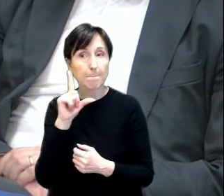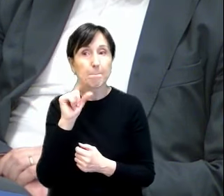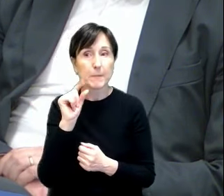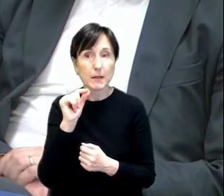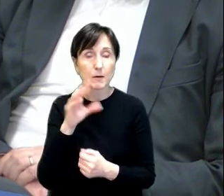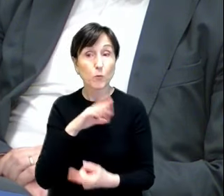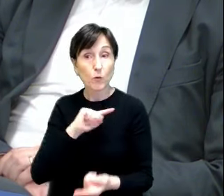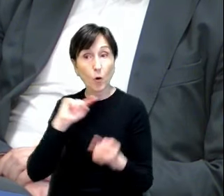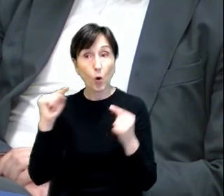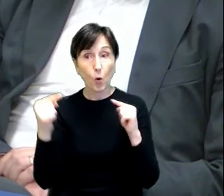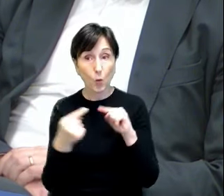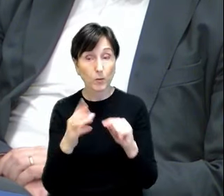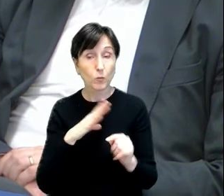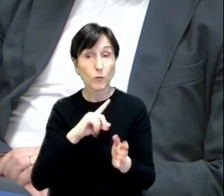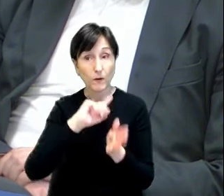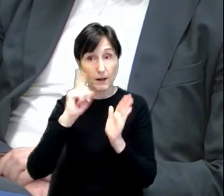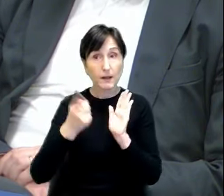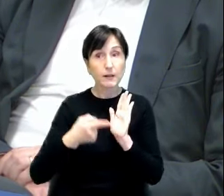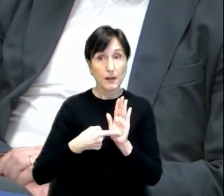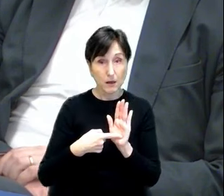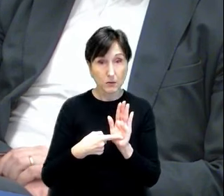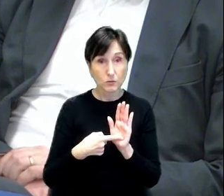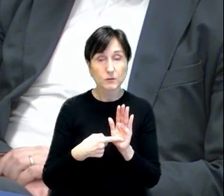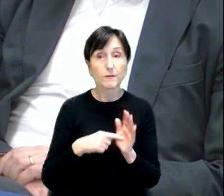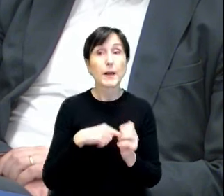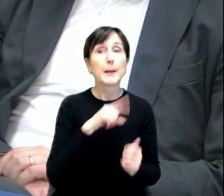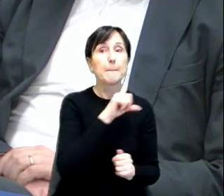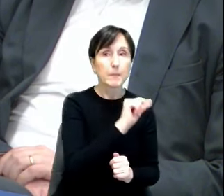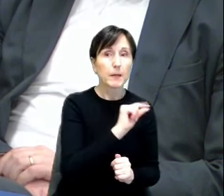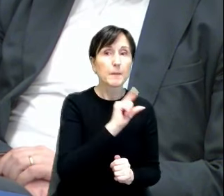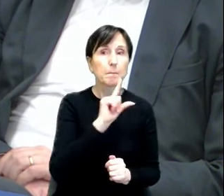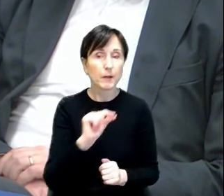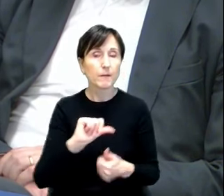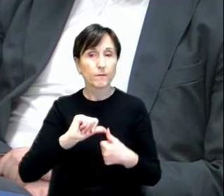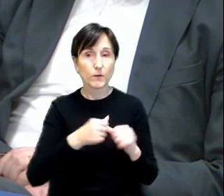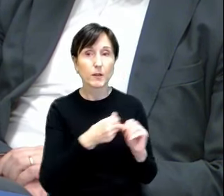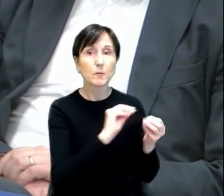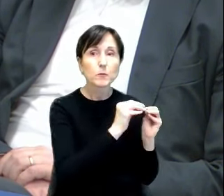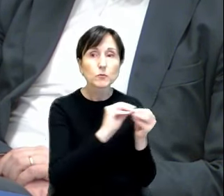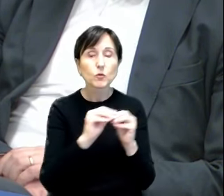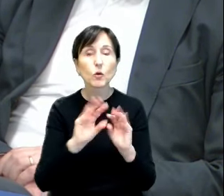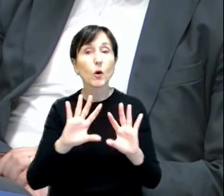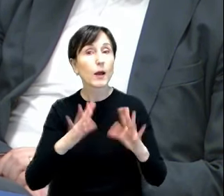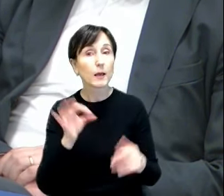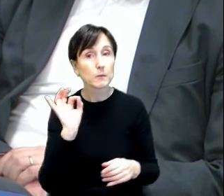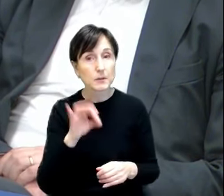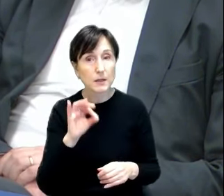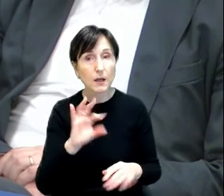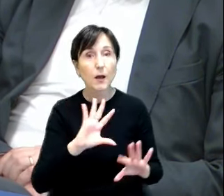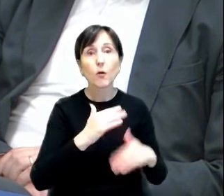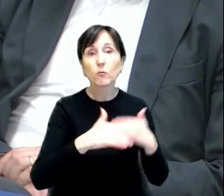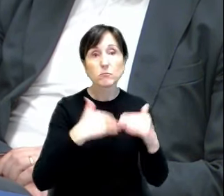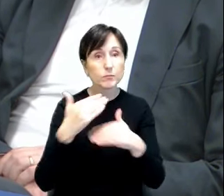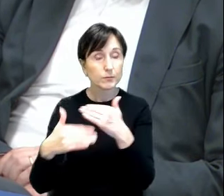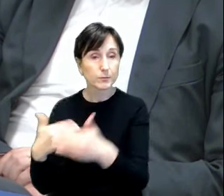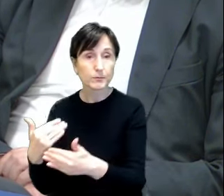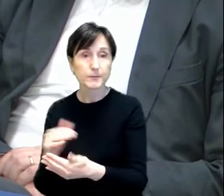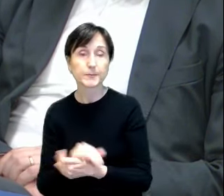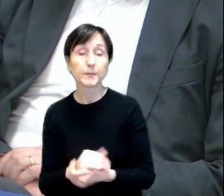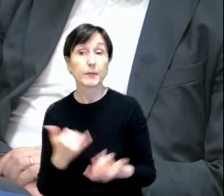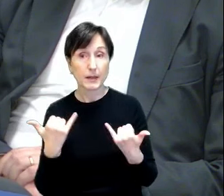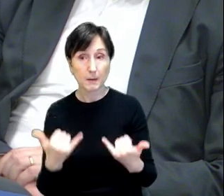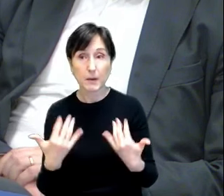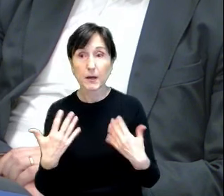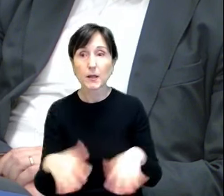pateikiant klausimus kadangi mes kiekvieną pirmadienį turim aptarimus kaip sekasi kokios tendencijos ir panašiai dabar artimiausi